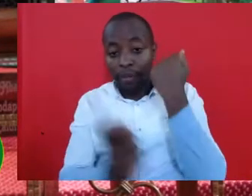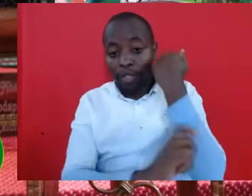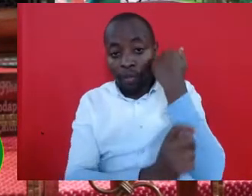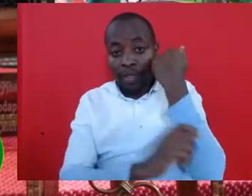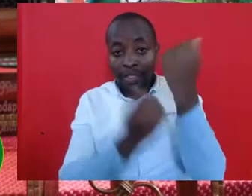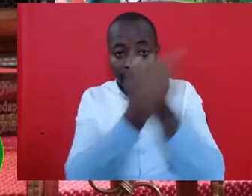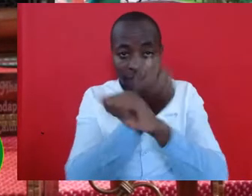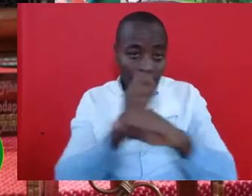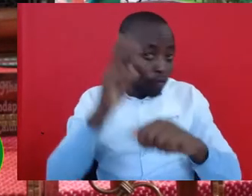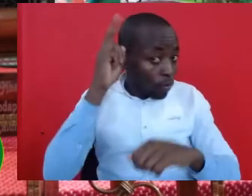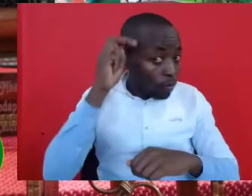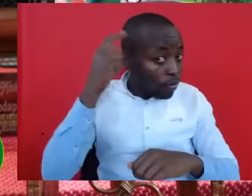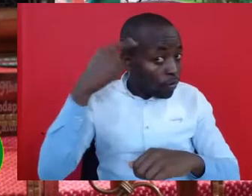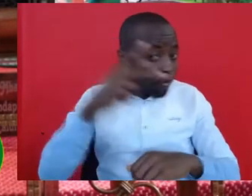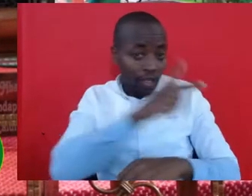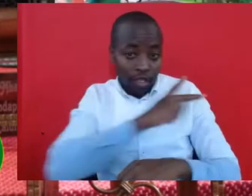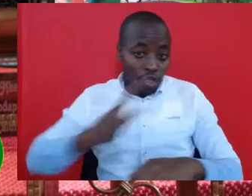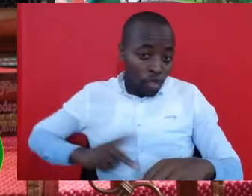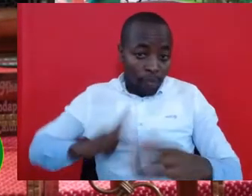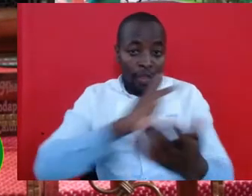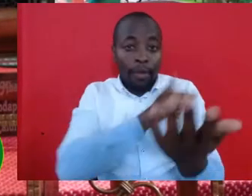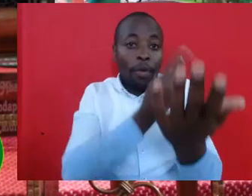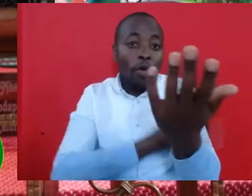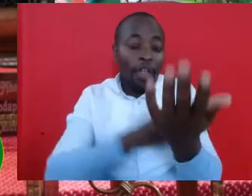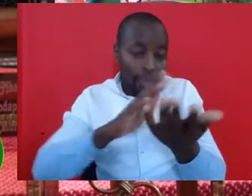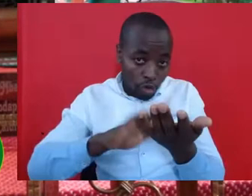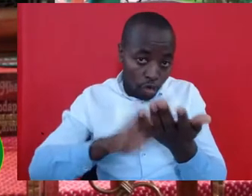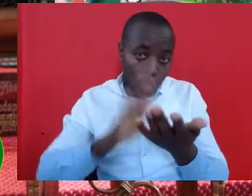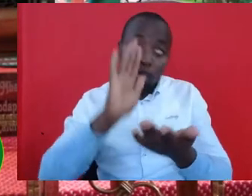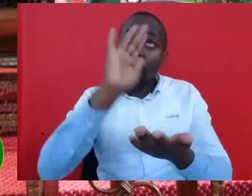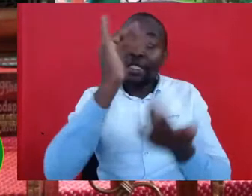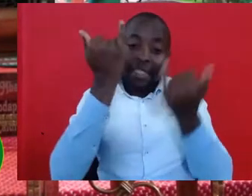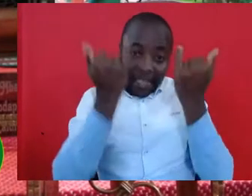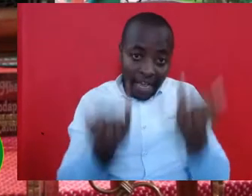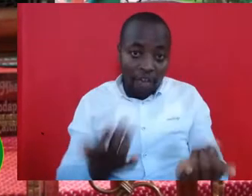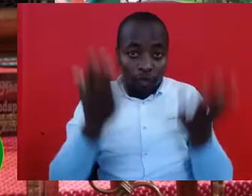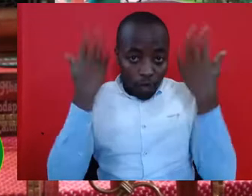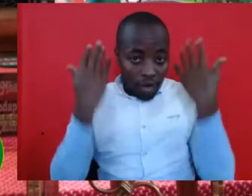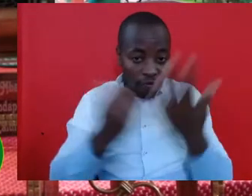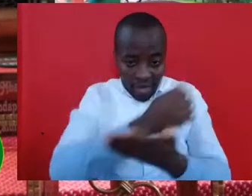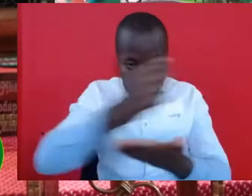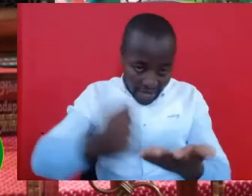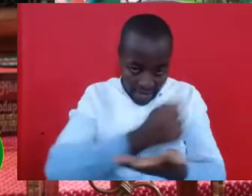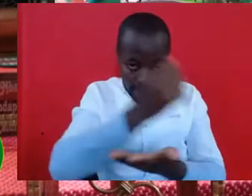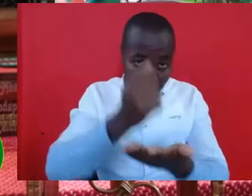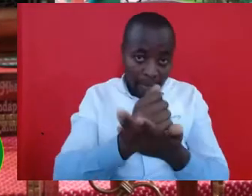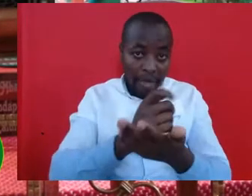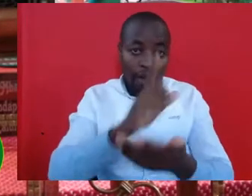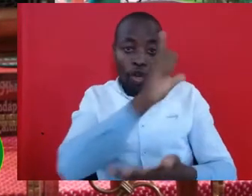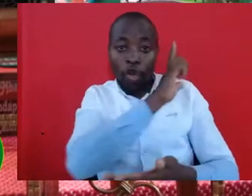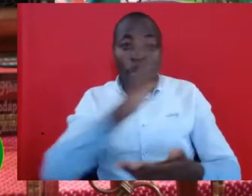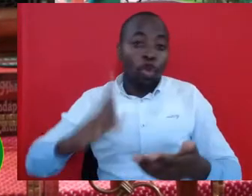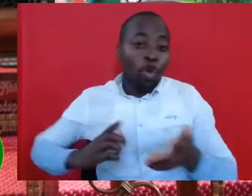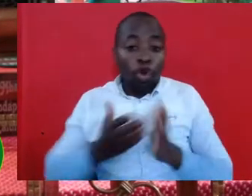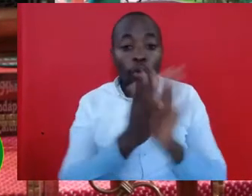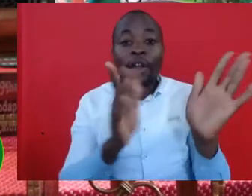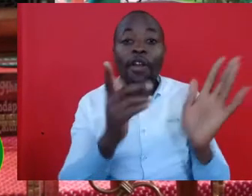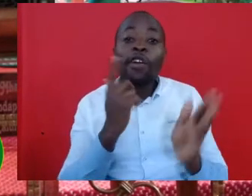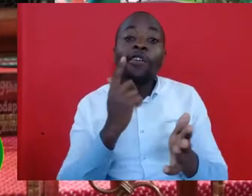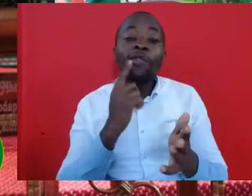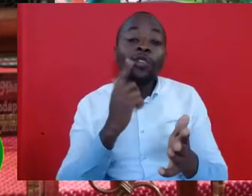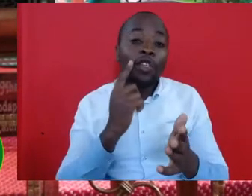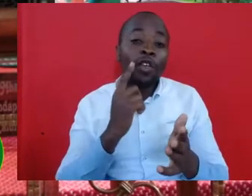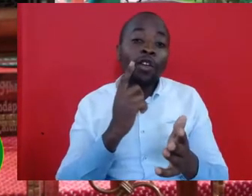kuwa ufalme ni wako na nguvu na utukufu hata milele. Bwana ufumbue midomo yetu.